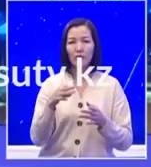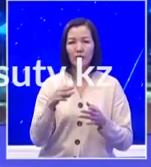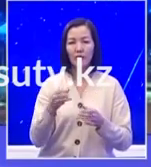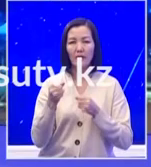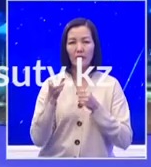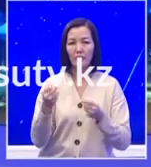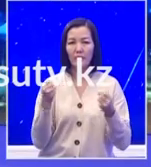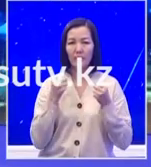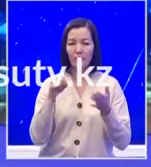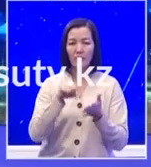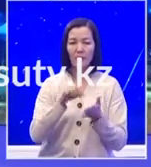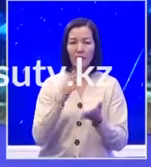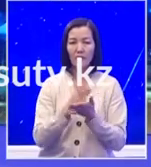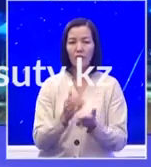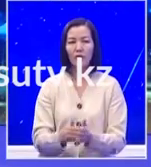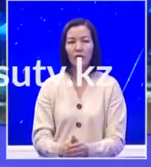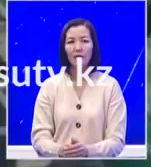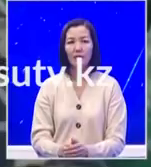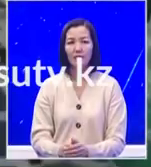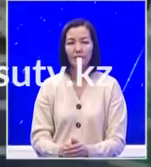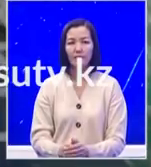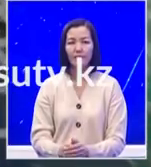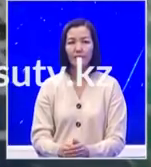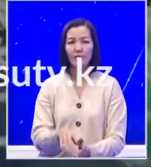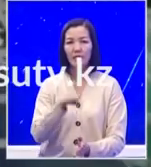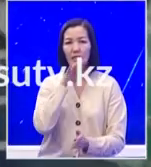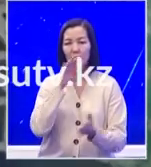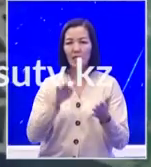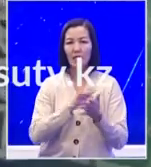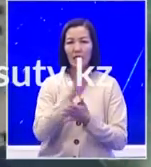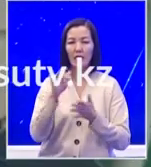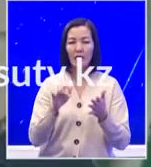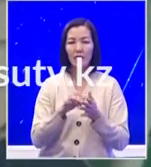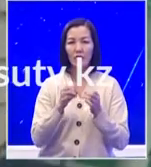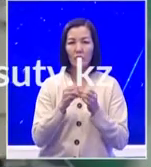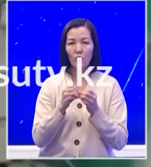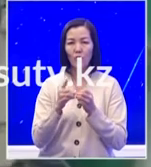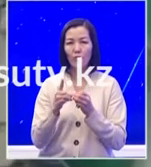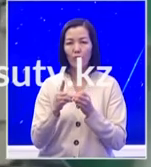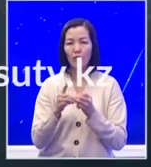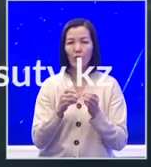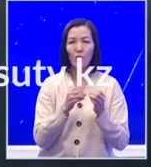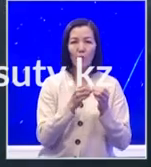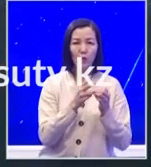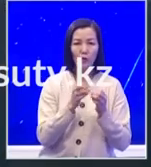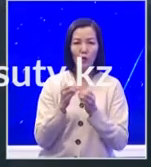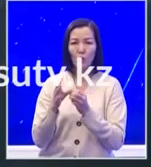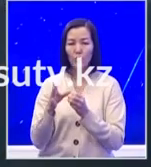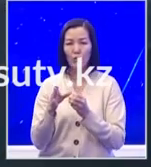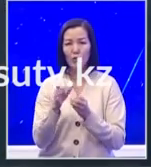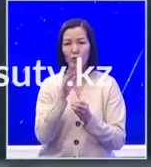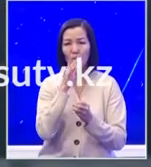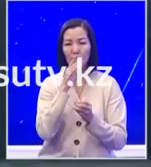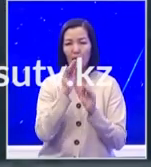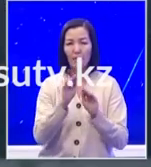130-дан аса былғары қолғап шебері қатысты. Текел қаласының ашық турнирі 10-11 және 12-13 жас ерекшелігі бойынша